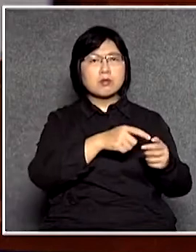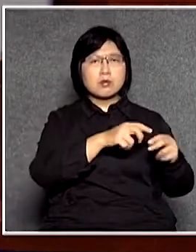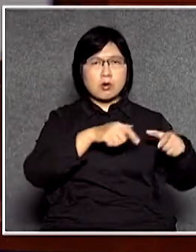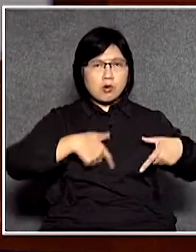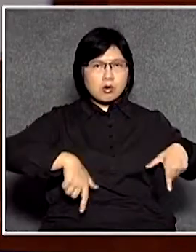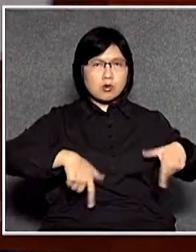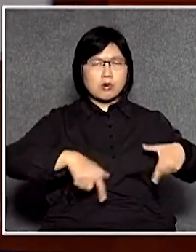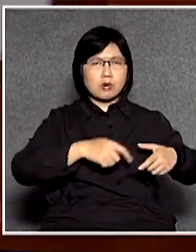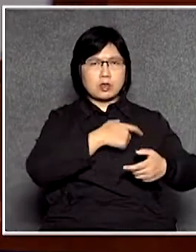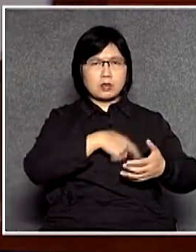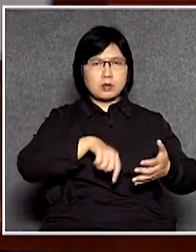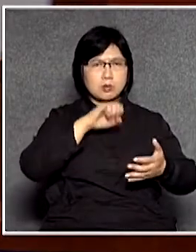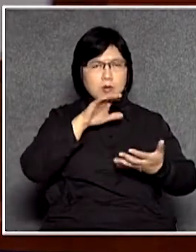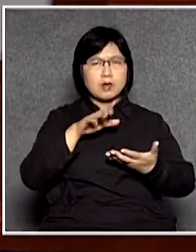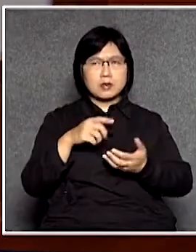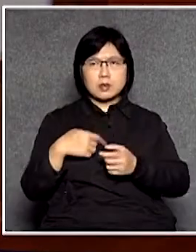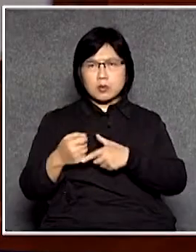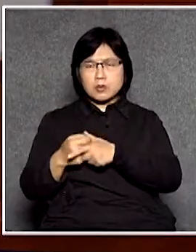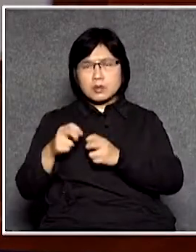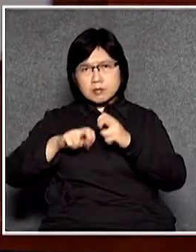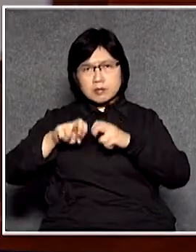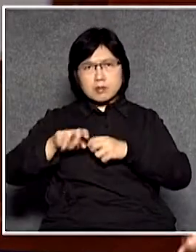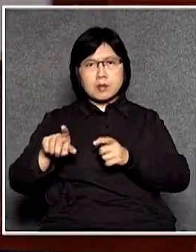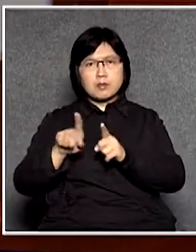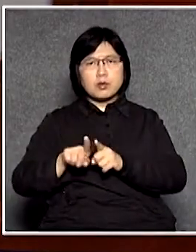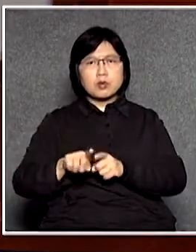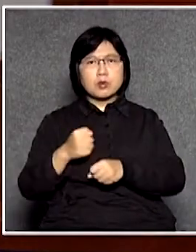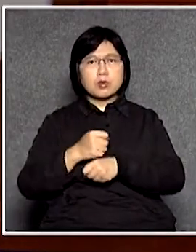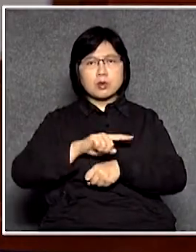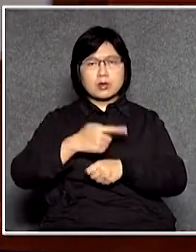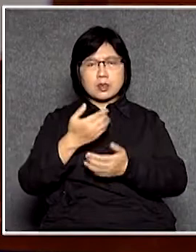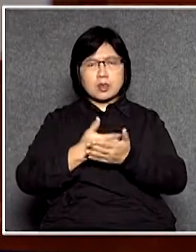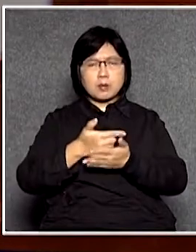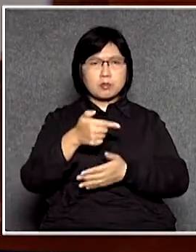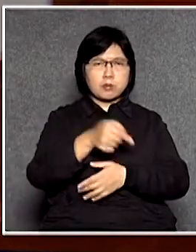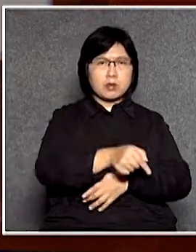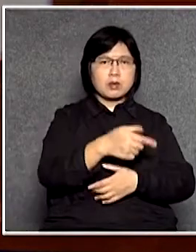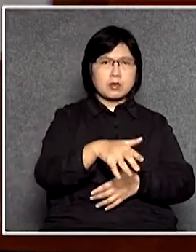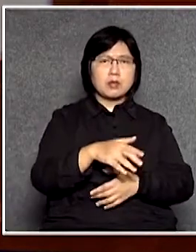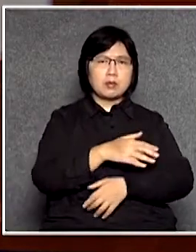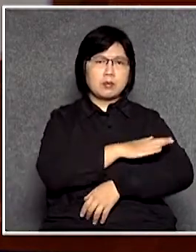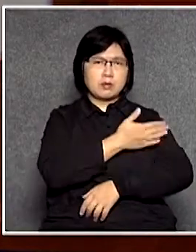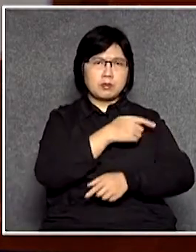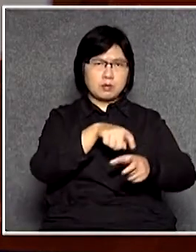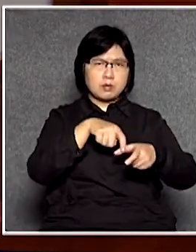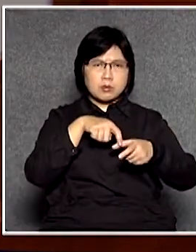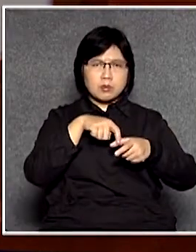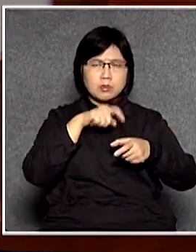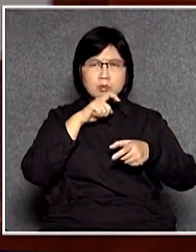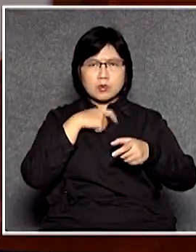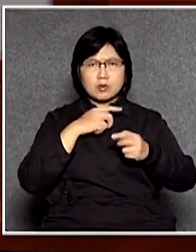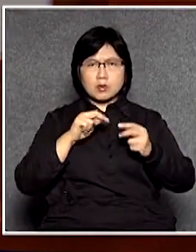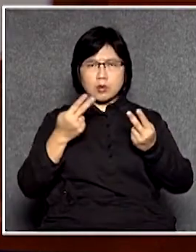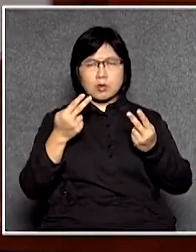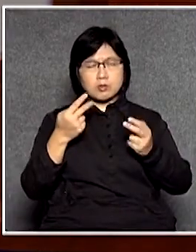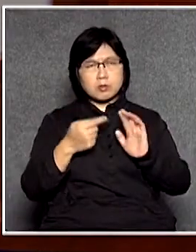企業統計調查指出，標準工時減低咗之後， 雇员的收入没有显著的改